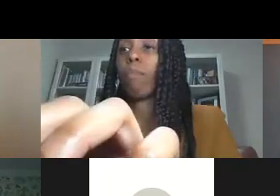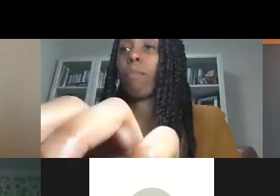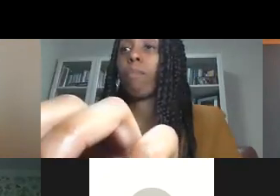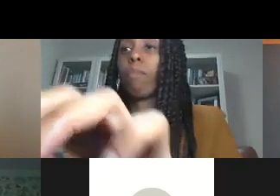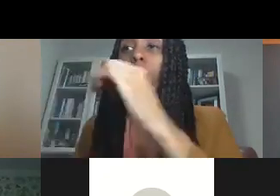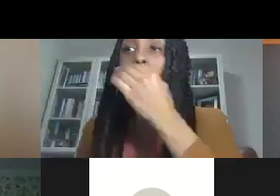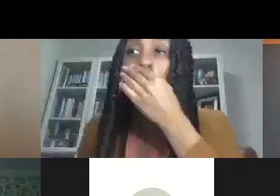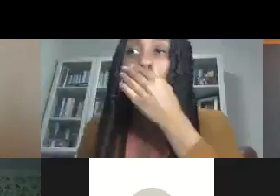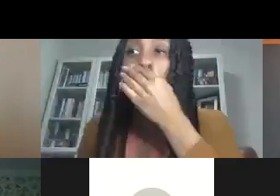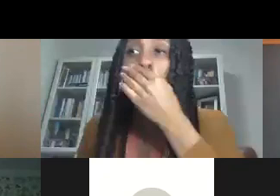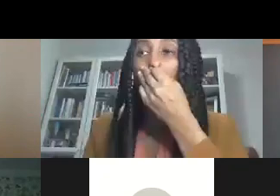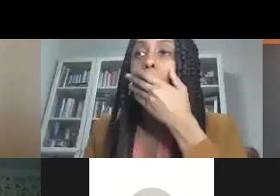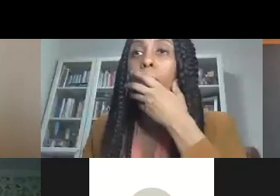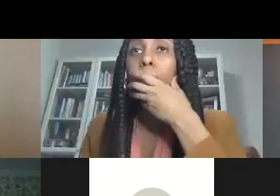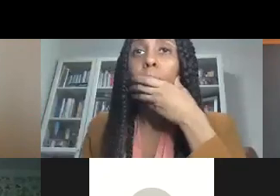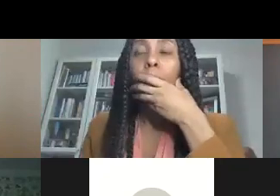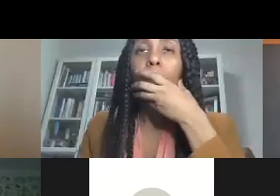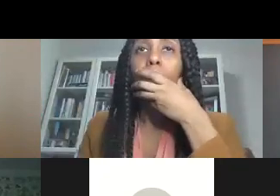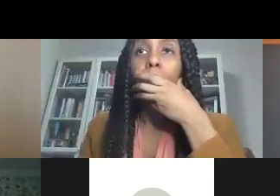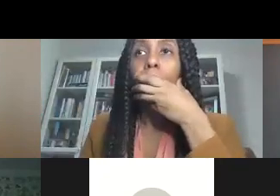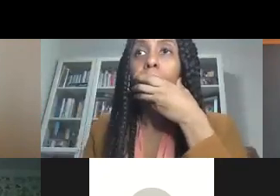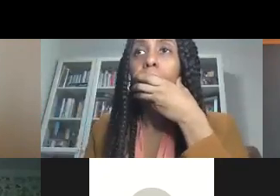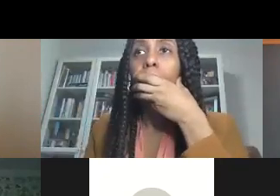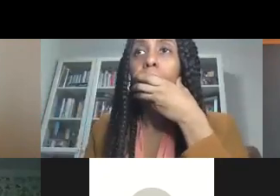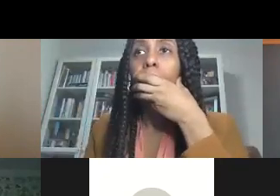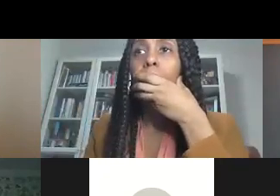你们BPS录取了他们, if you admitted them,